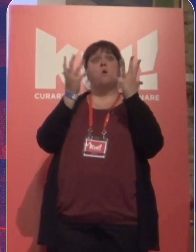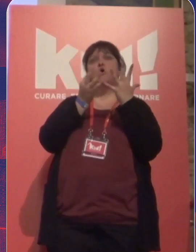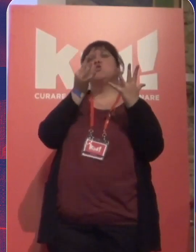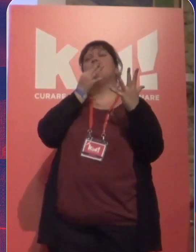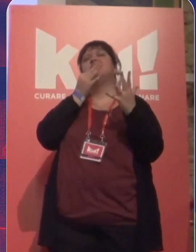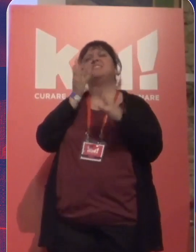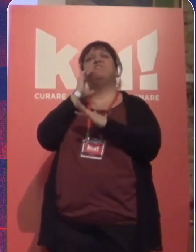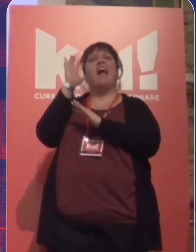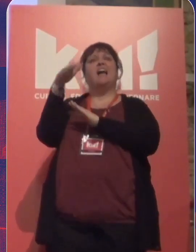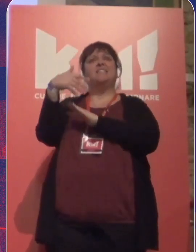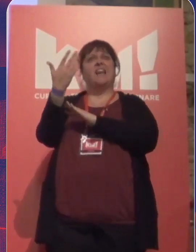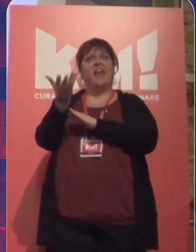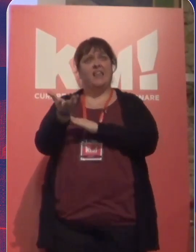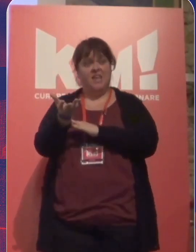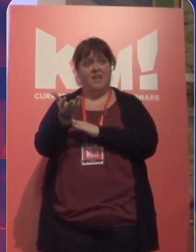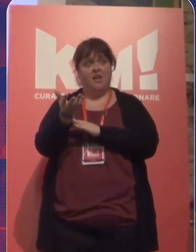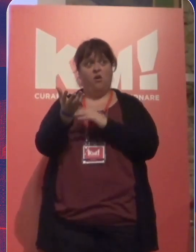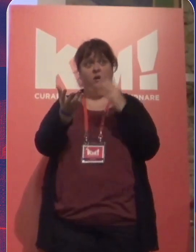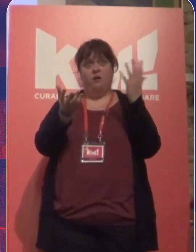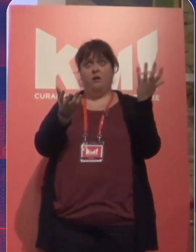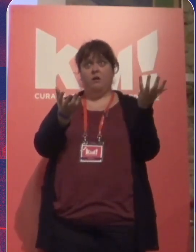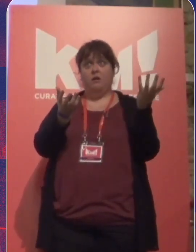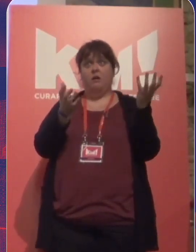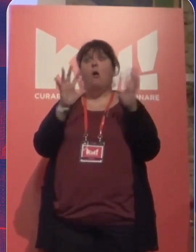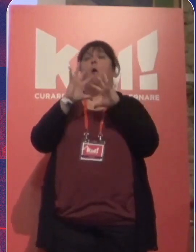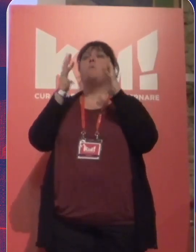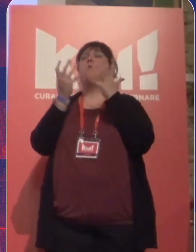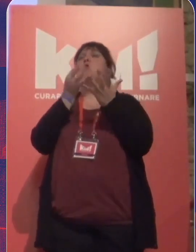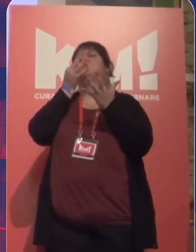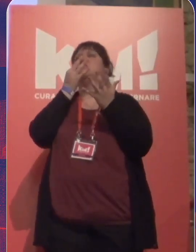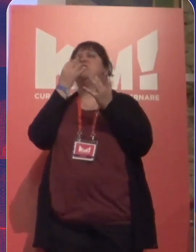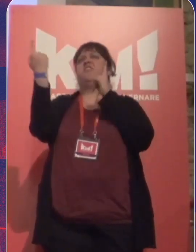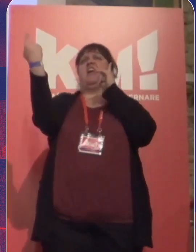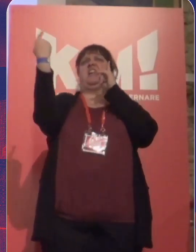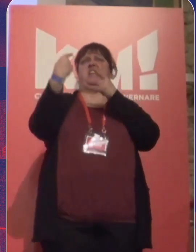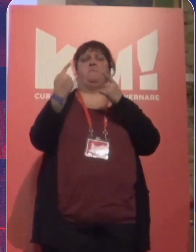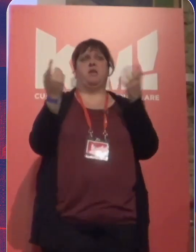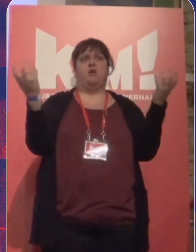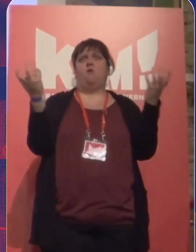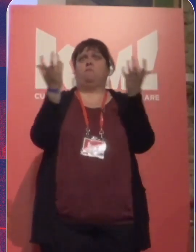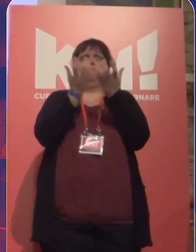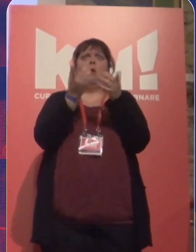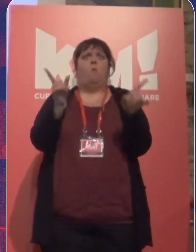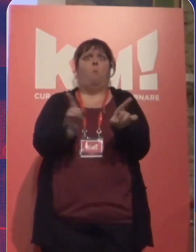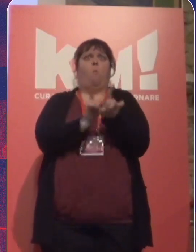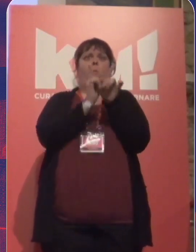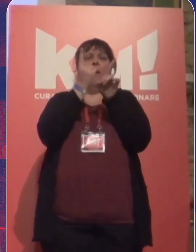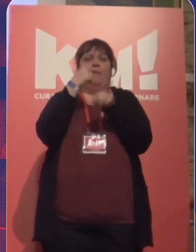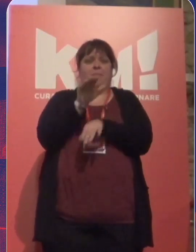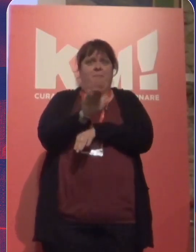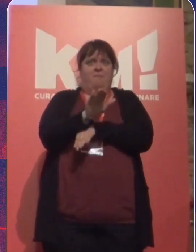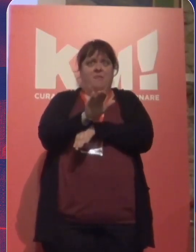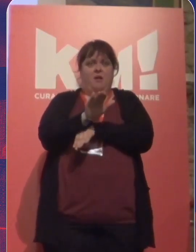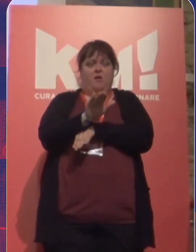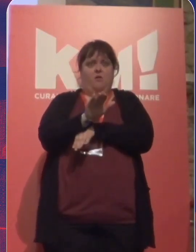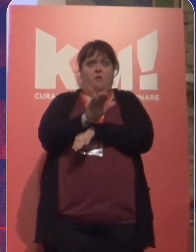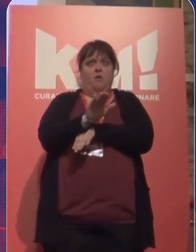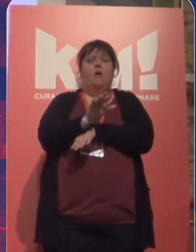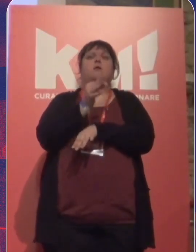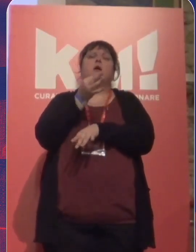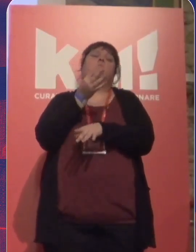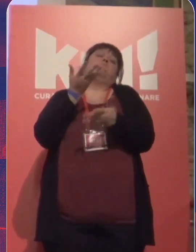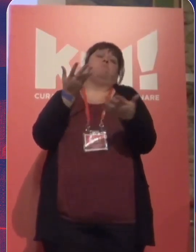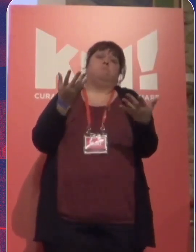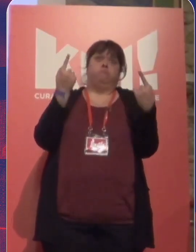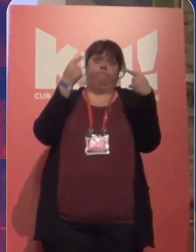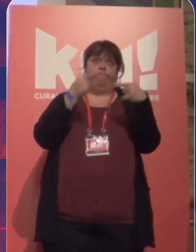e il mondo come ostile l'odio come ripudio del mondo nella genealogia floriana